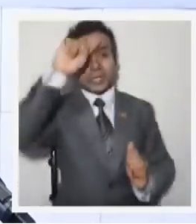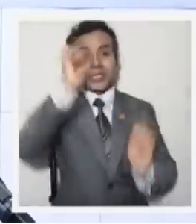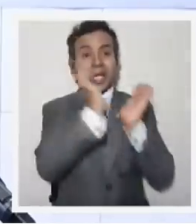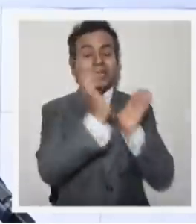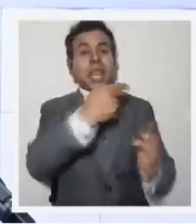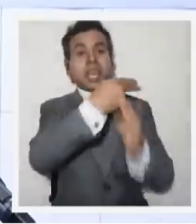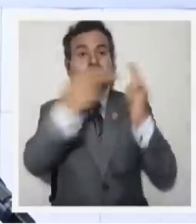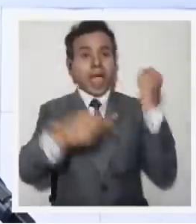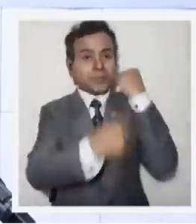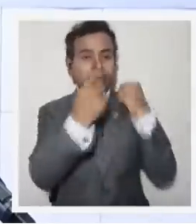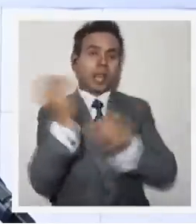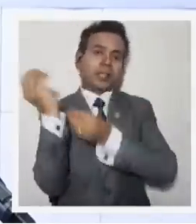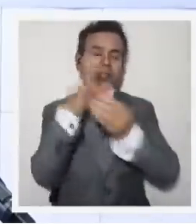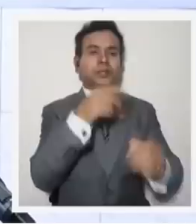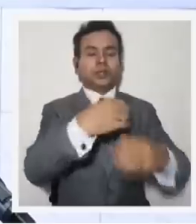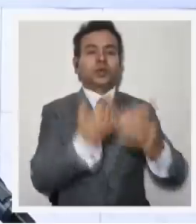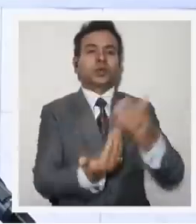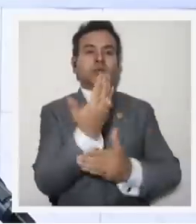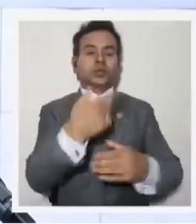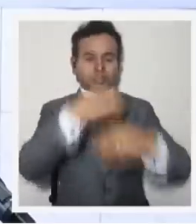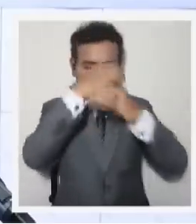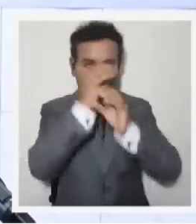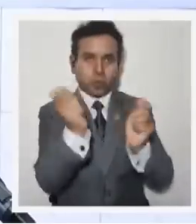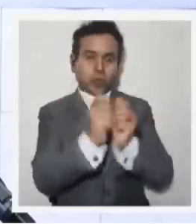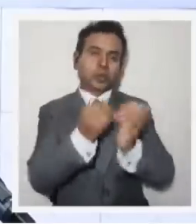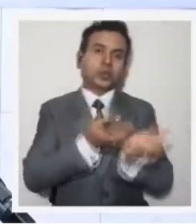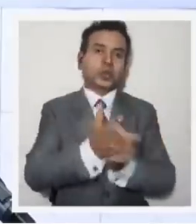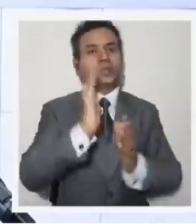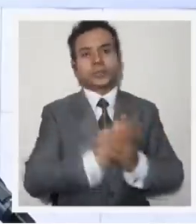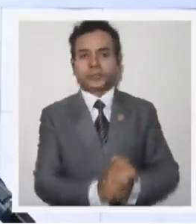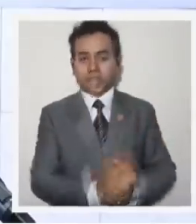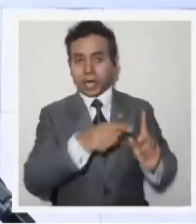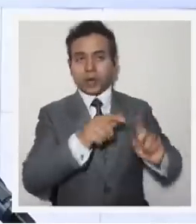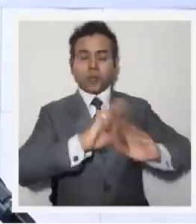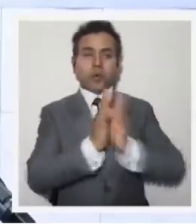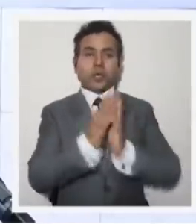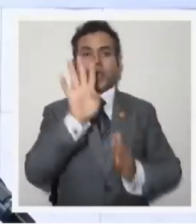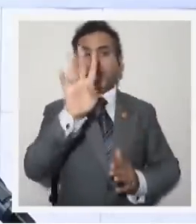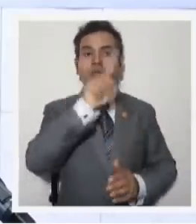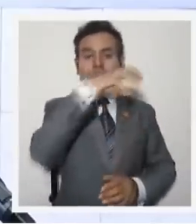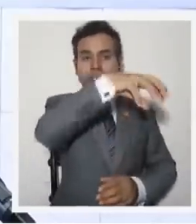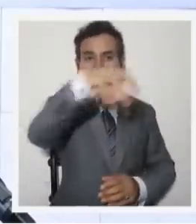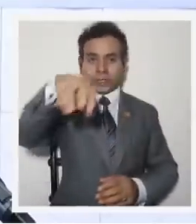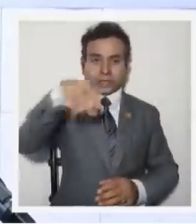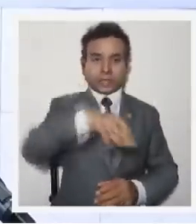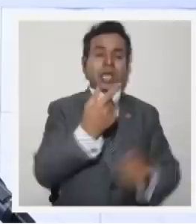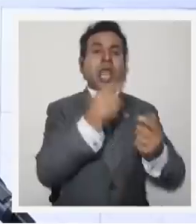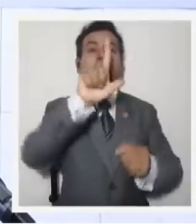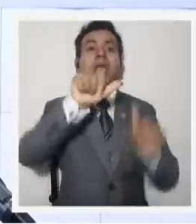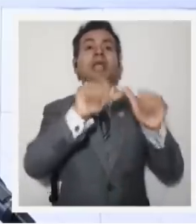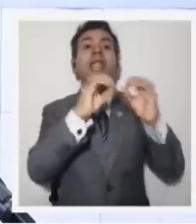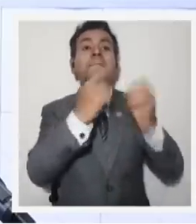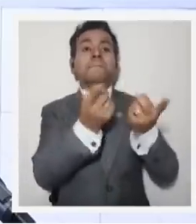হাসিনা মেডিকেল কলেজে এই ল্যাব ফ্যাসিলিটিটাকে বাড়ানো হয়েছে এবং তারা পরীক্ষা করেছে। তাহলে আজকে আমাদের সর্বমোট 41টি ল্যাবের আমরা রিপোর্ট